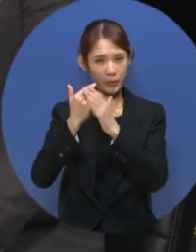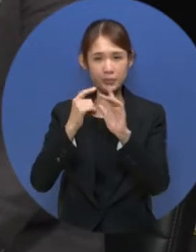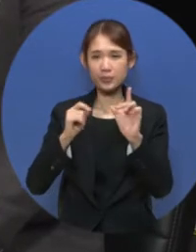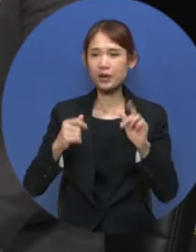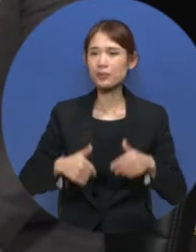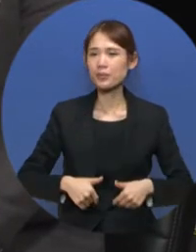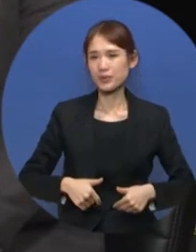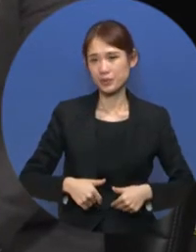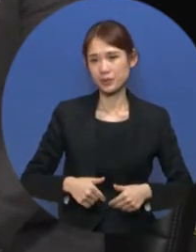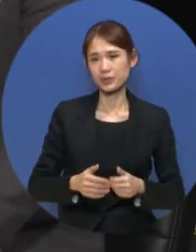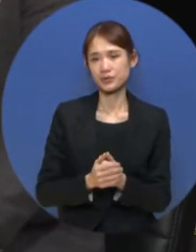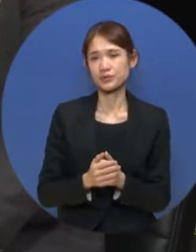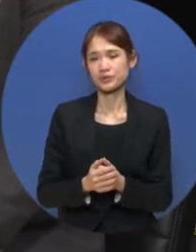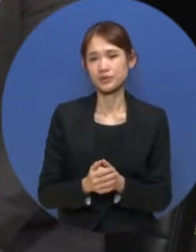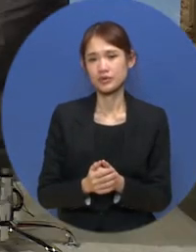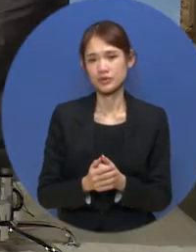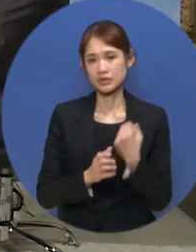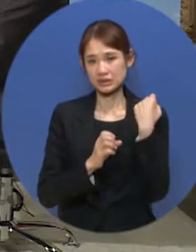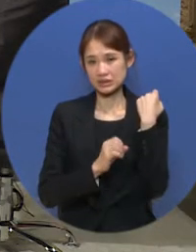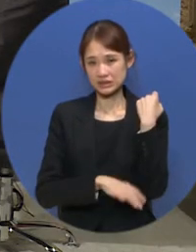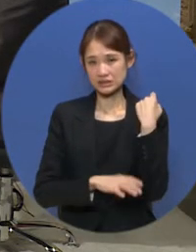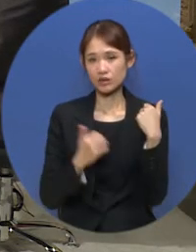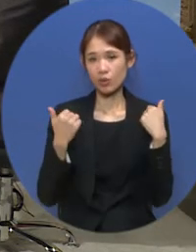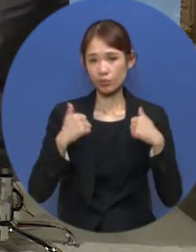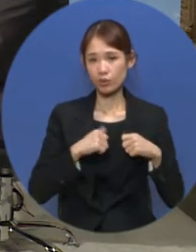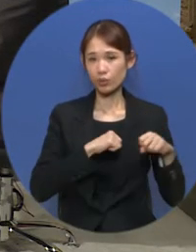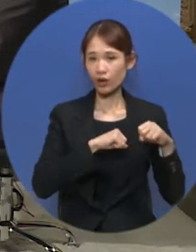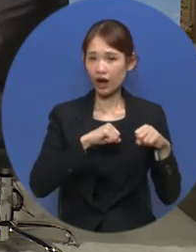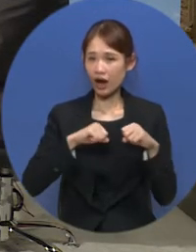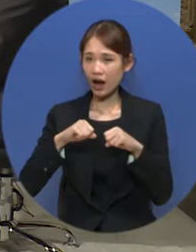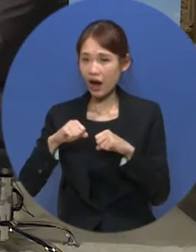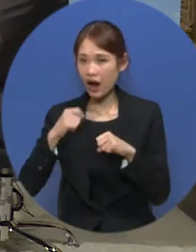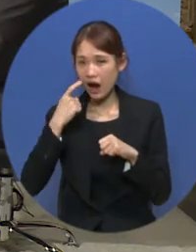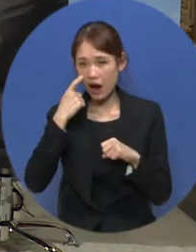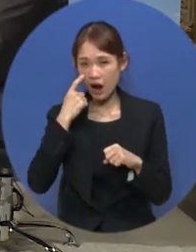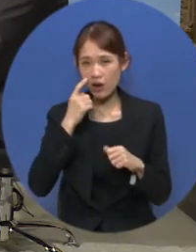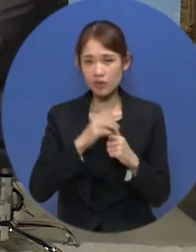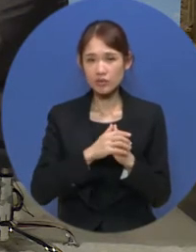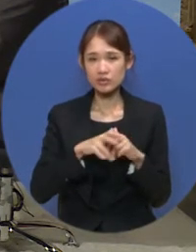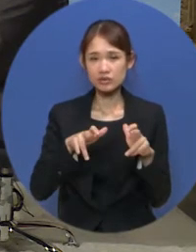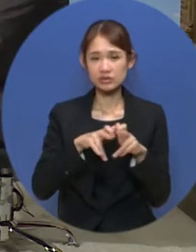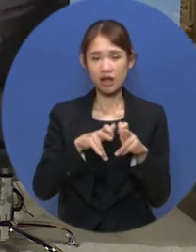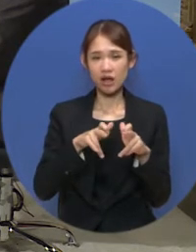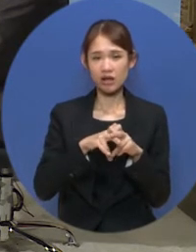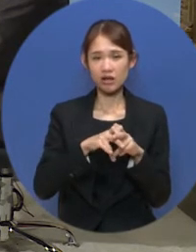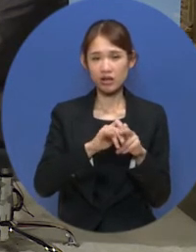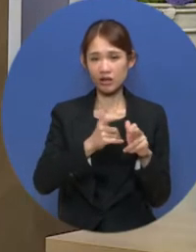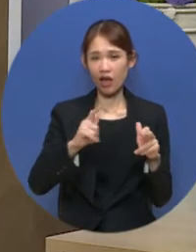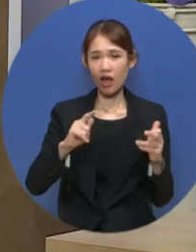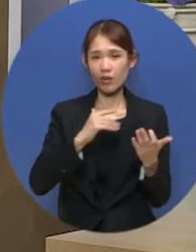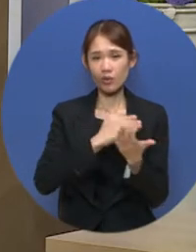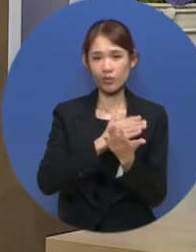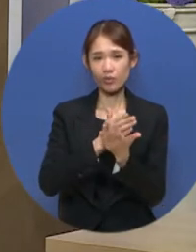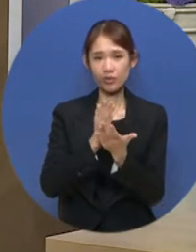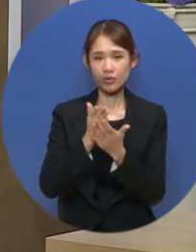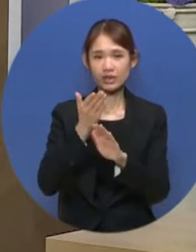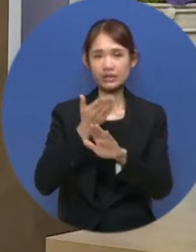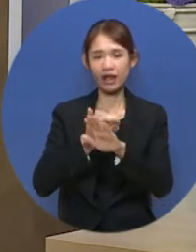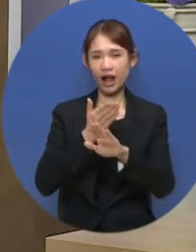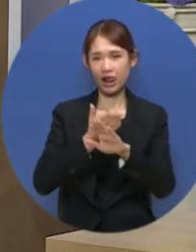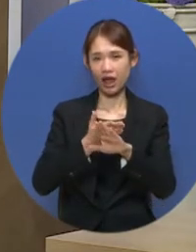부분이라고. 네. 이제 기성복을 입고 이제 활동을 하다 보면 이제 장애에도 여러 종류가 있는 것처럼 네. 좀